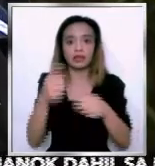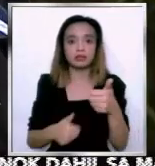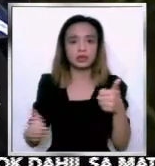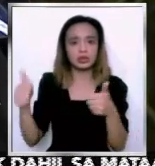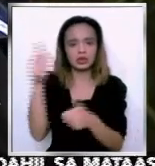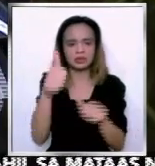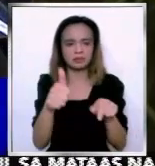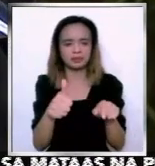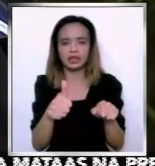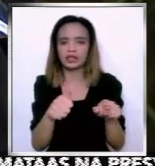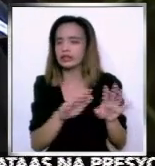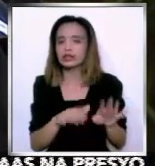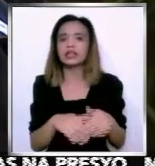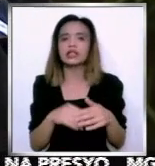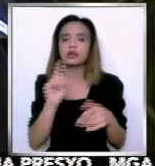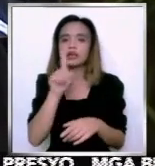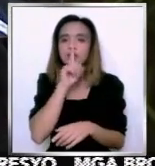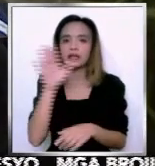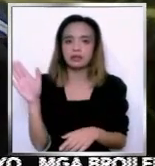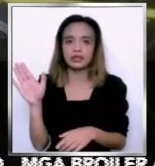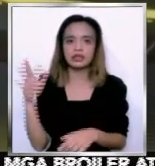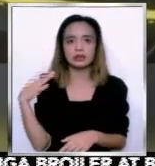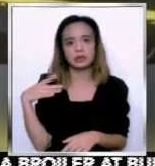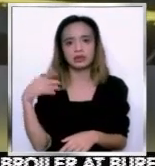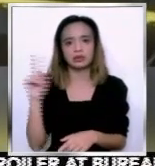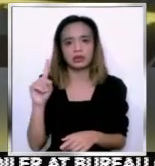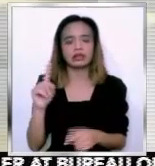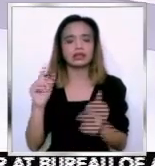siyang hindi titigil ang COMELEC hanggat hindi nakakamit ang hustisya.